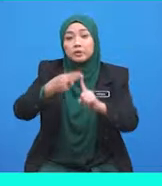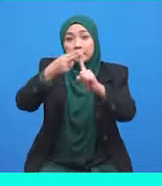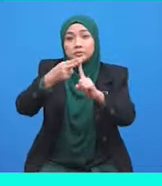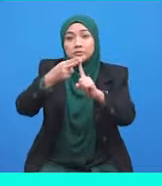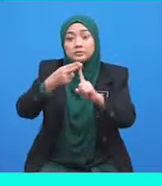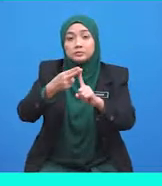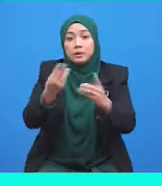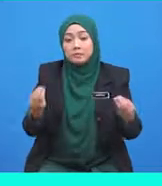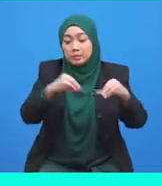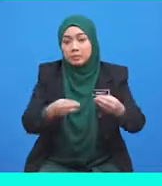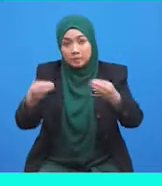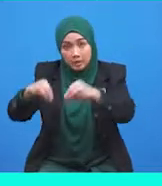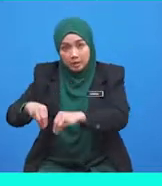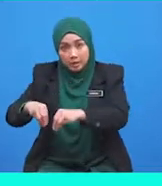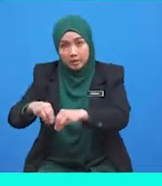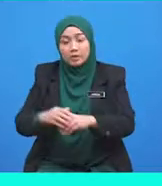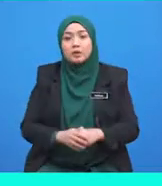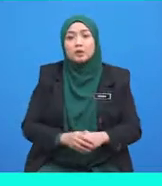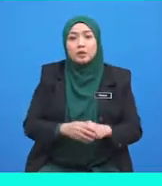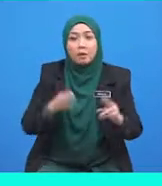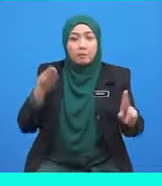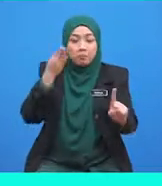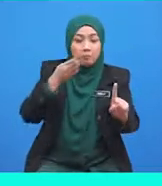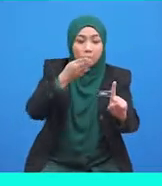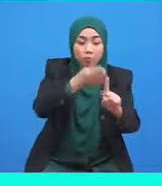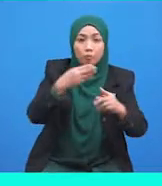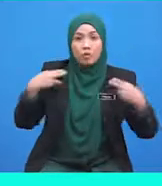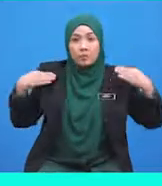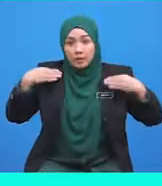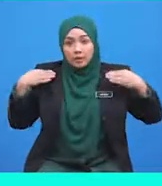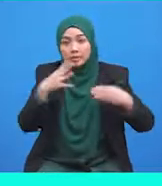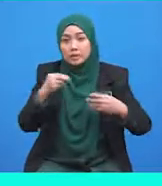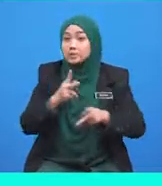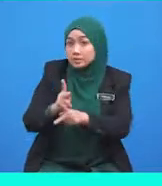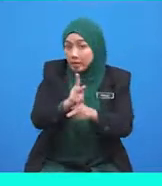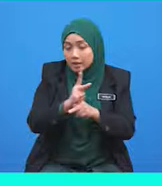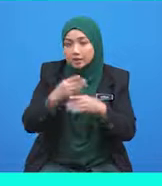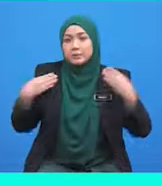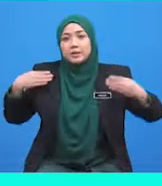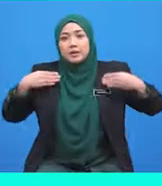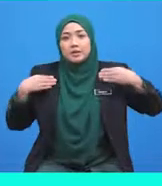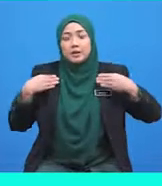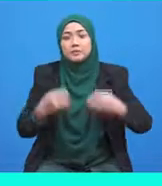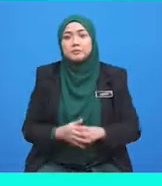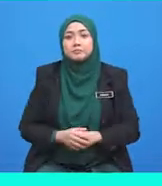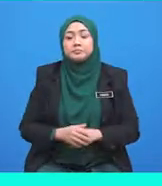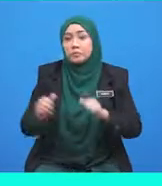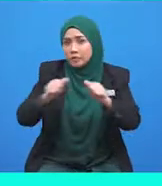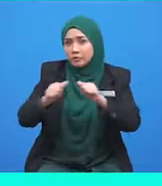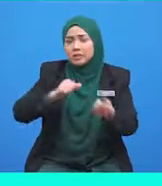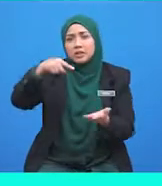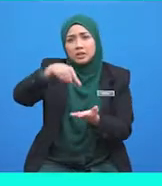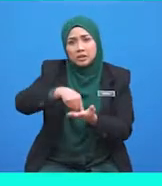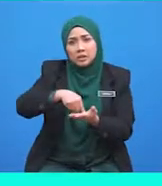ialah pertanian, seterusnya memburu binatang dan menternak binatang. Aktiviti-aktiviti